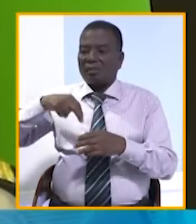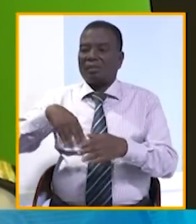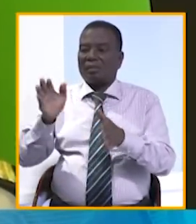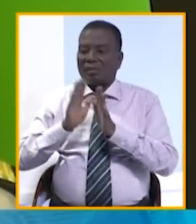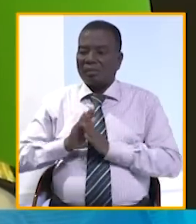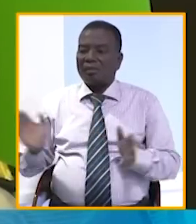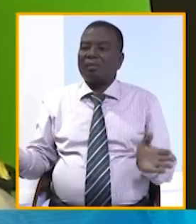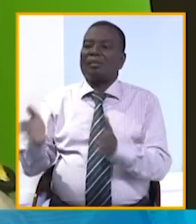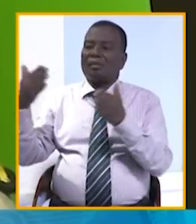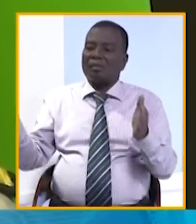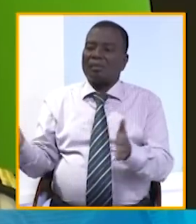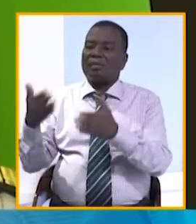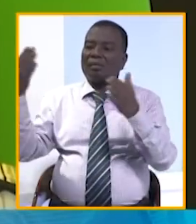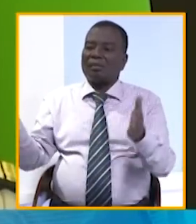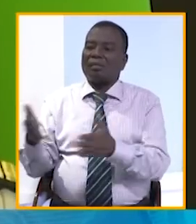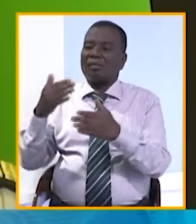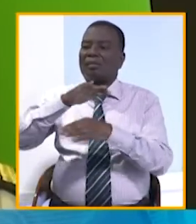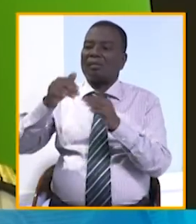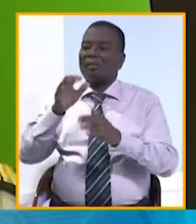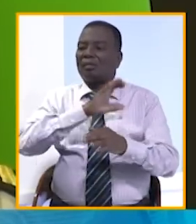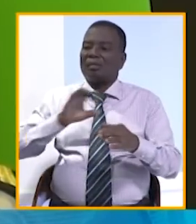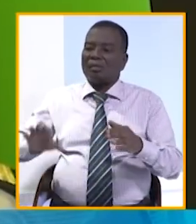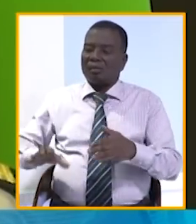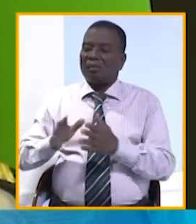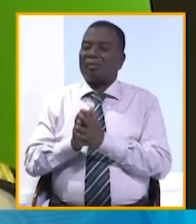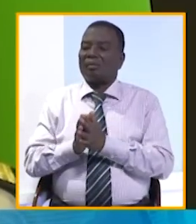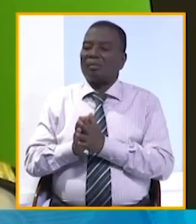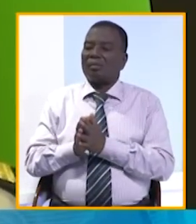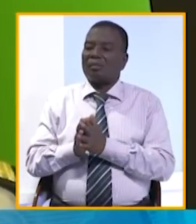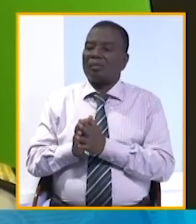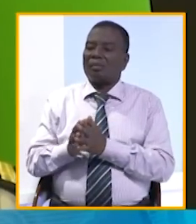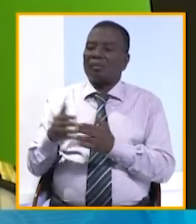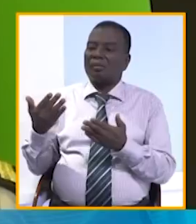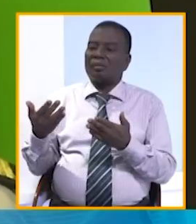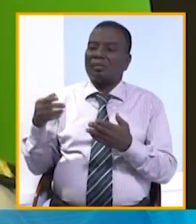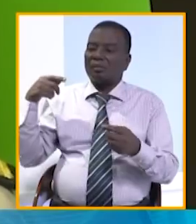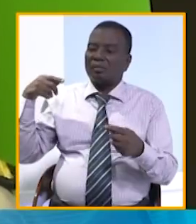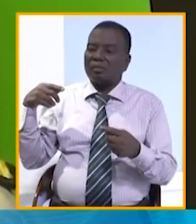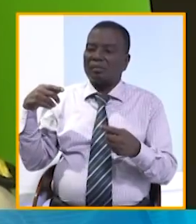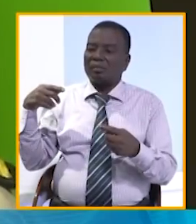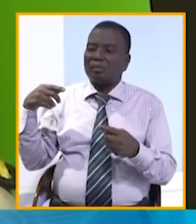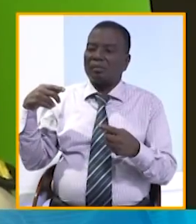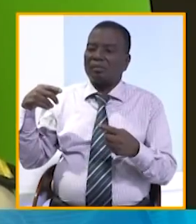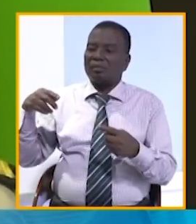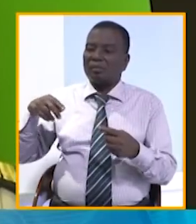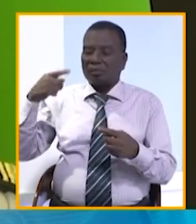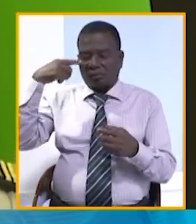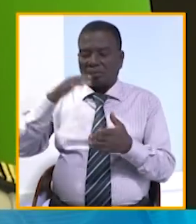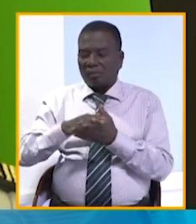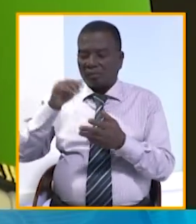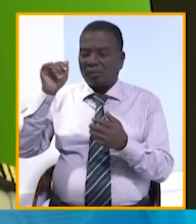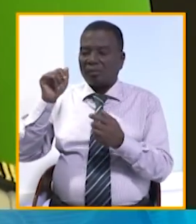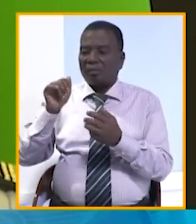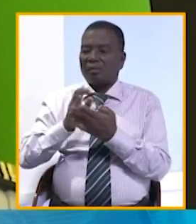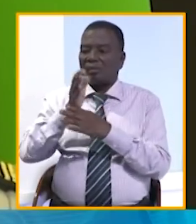de remobiliser, en tout cas tous nos comités locaux, ce que nous appelons les comités de lutte. Et je crois que c'est à travers